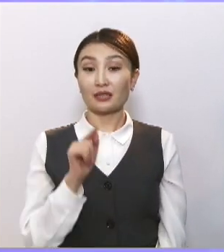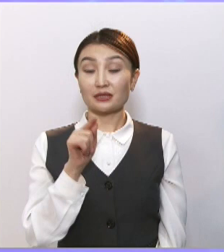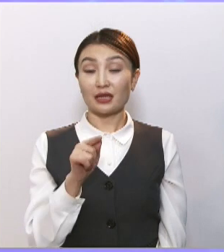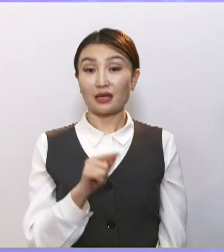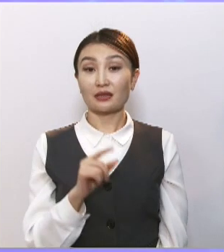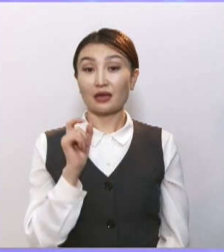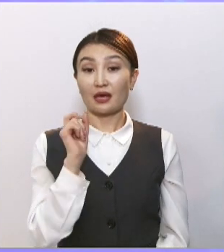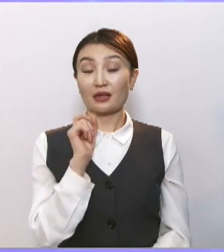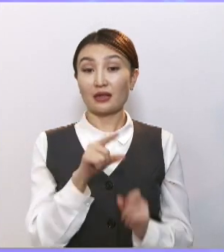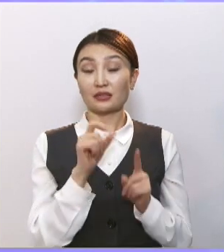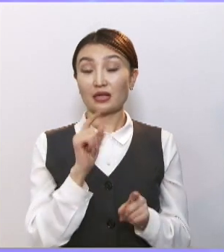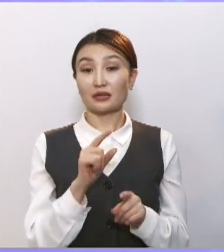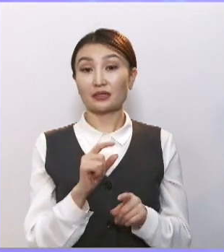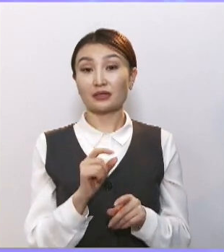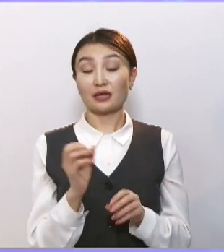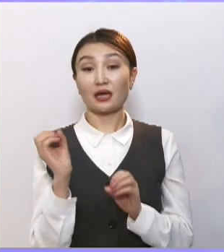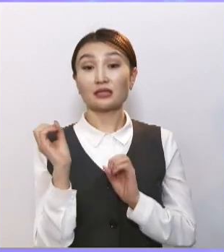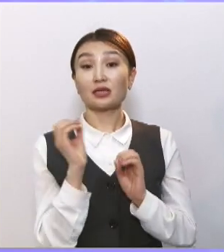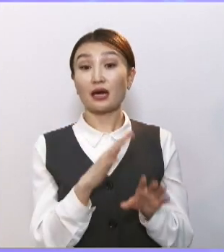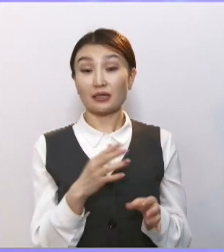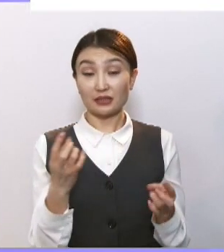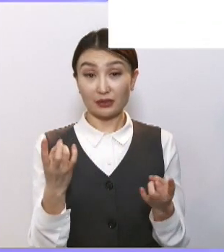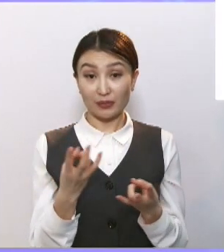Сен таштандыны чыгарасыңбы?